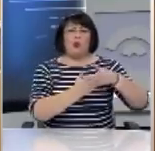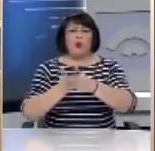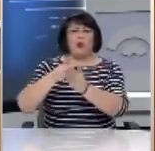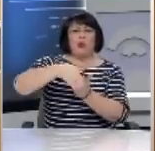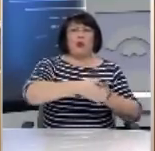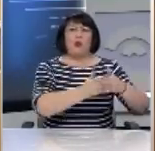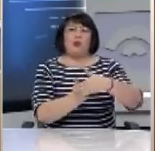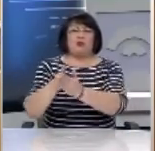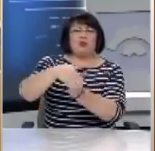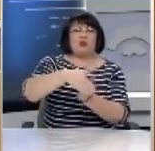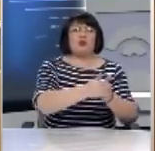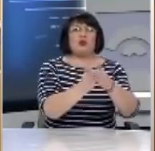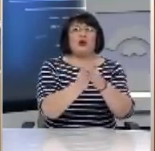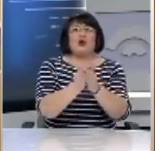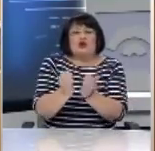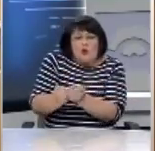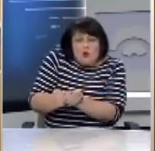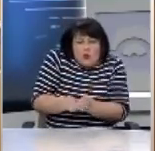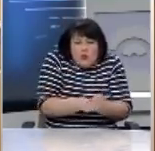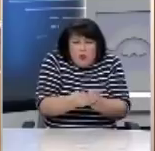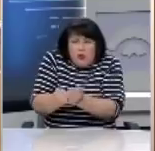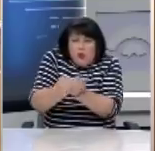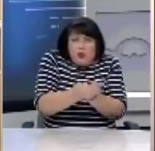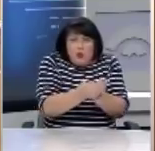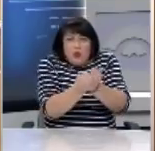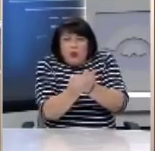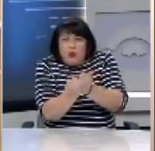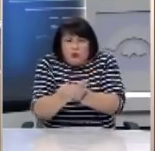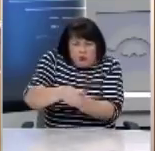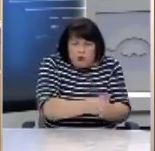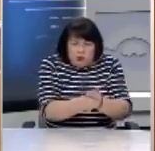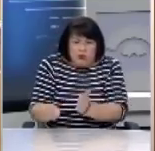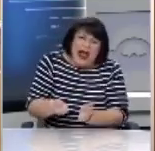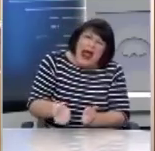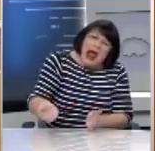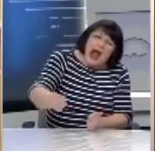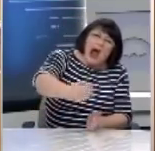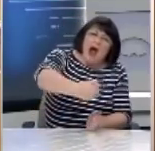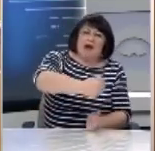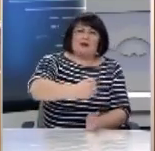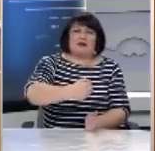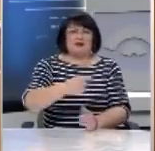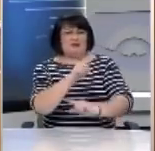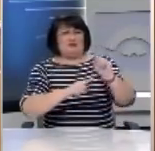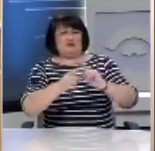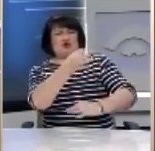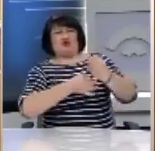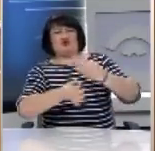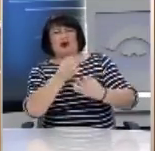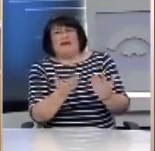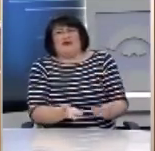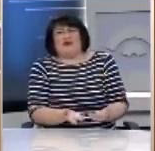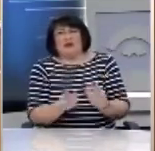αλλάζουν κατεύθυνση οι μικρές βάρκες. Μα ποιος τα λέει αυτά τα πράγματα, είναι δυνατόν?